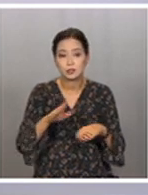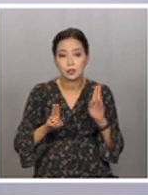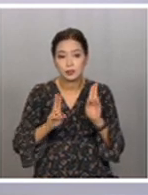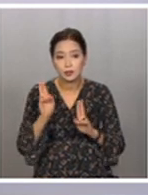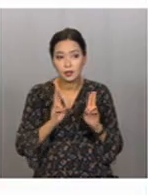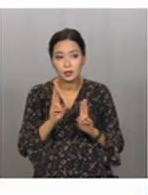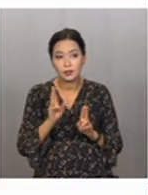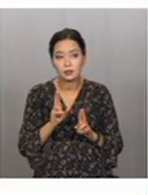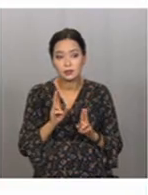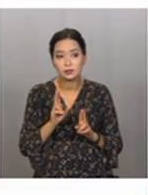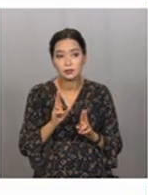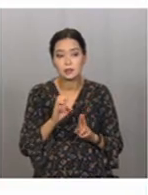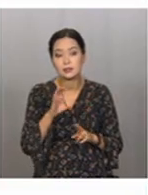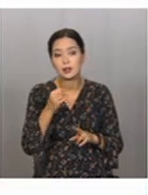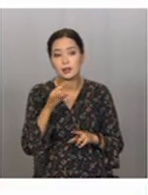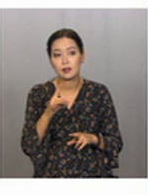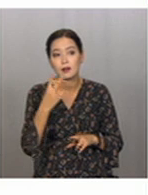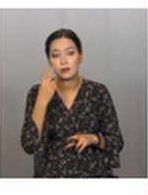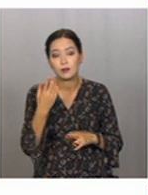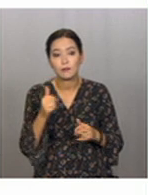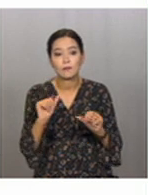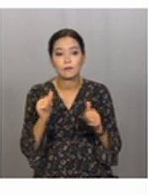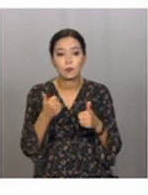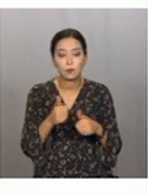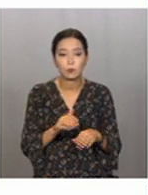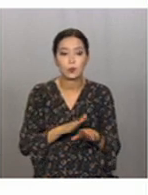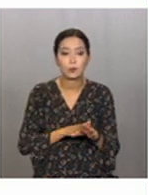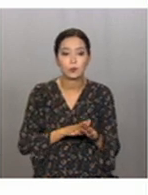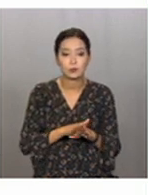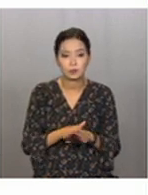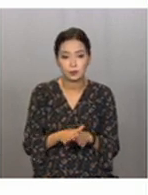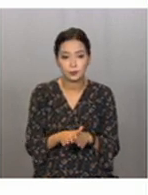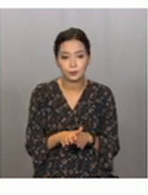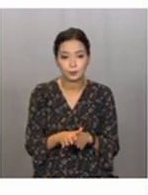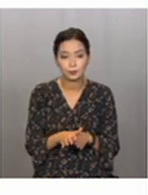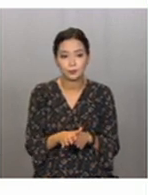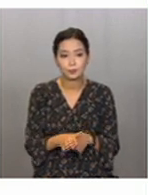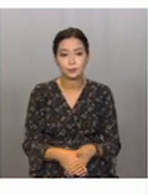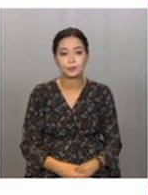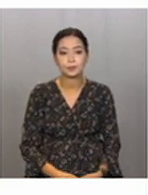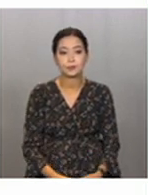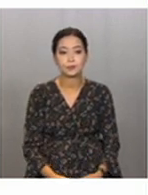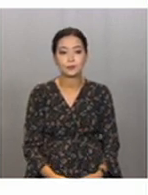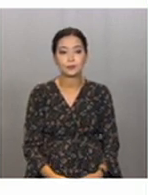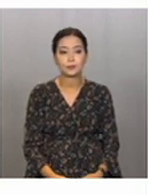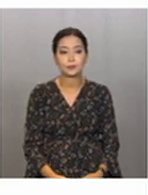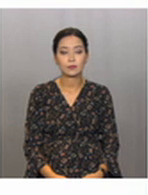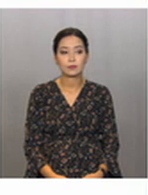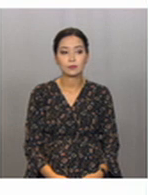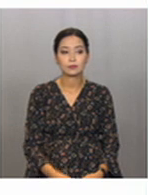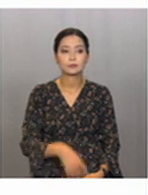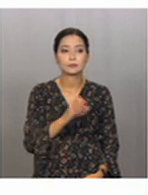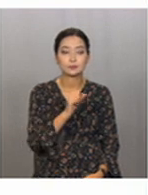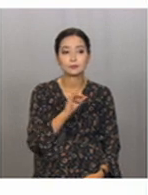біз скаляр квадраттың формуласын қолданамыз. Демек, А векторы мен Б